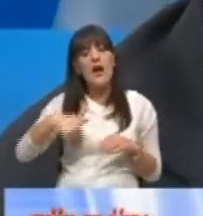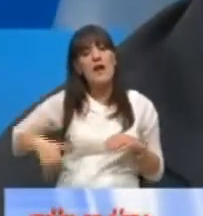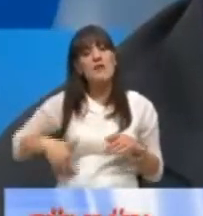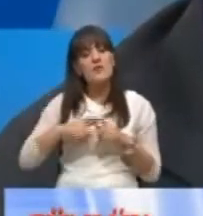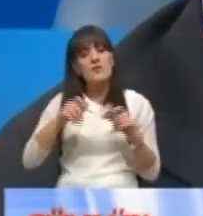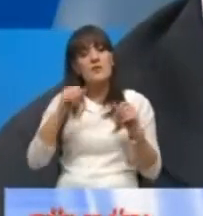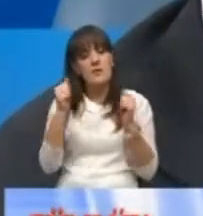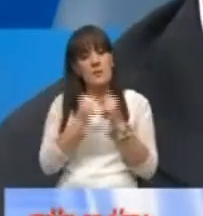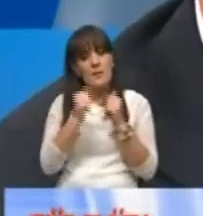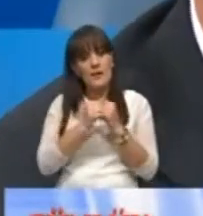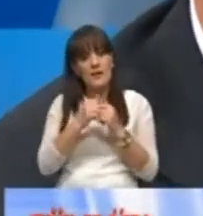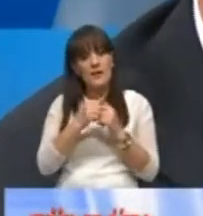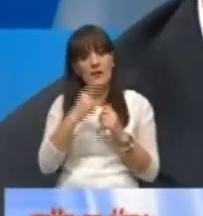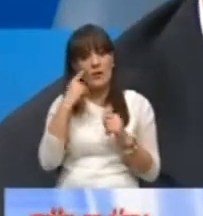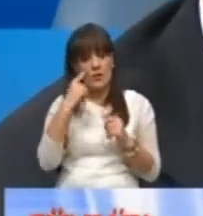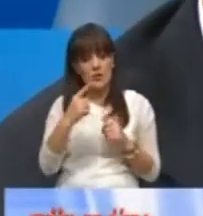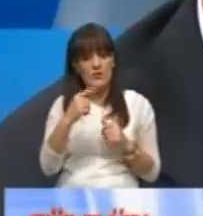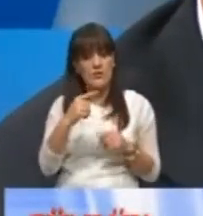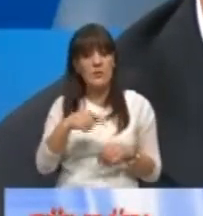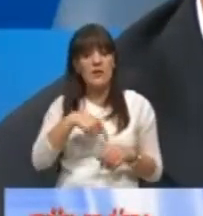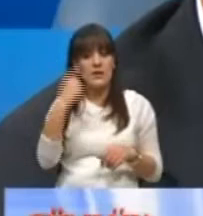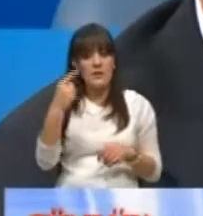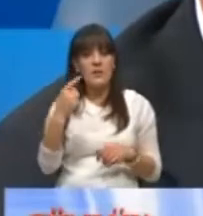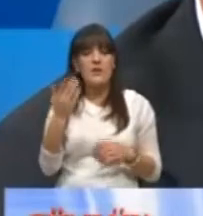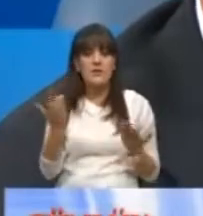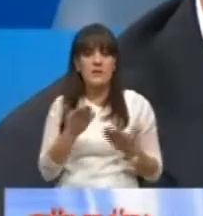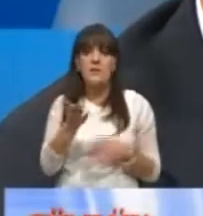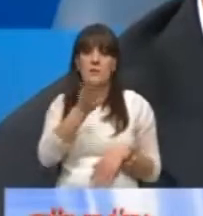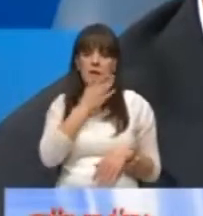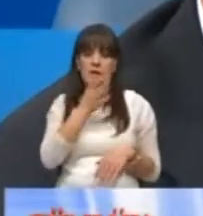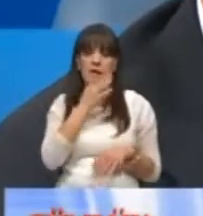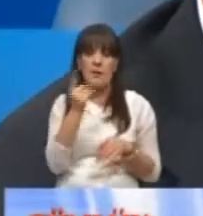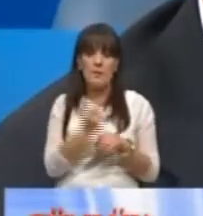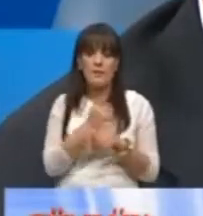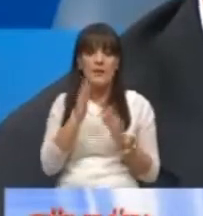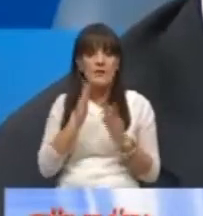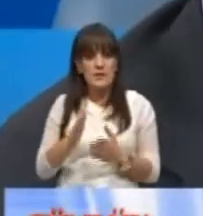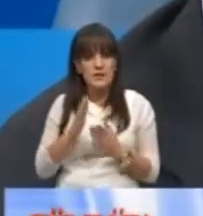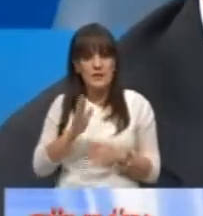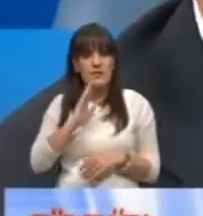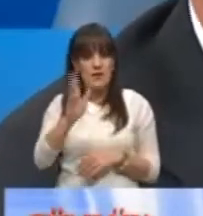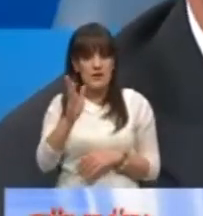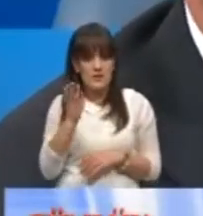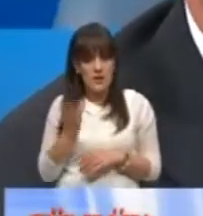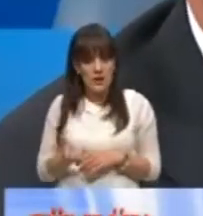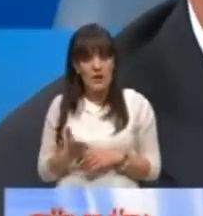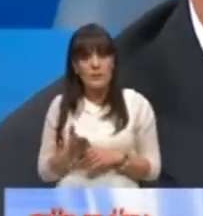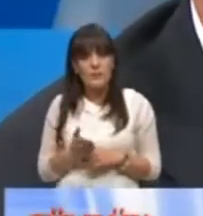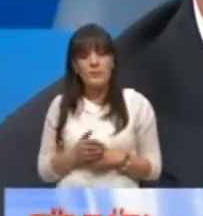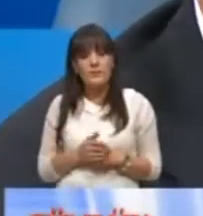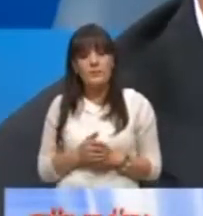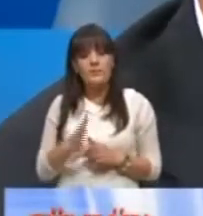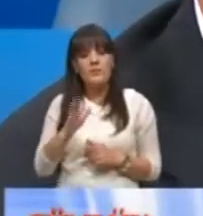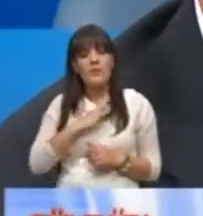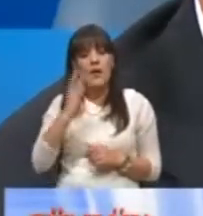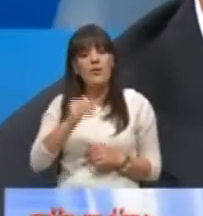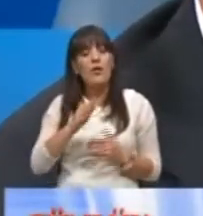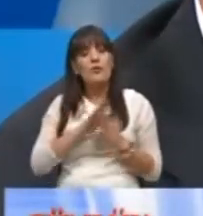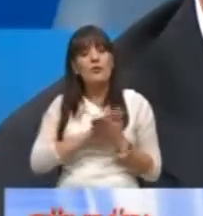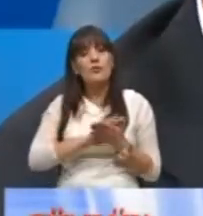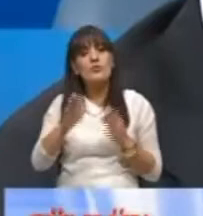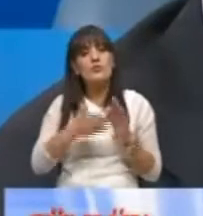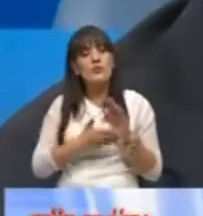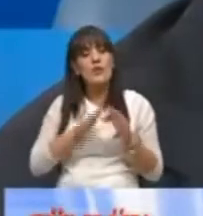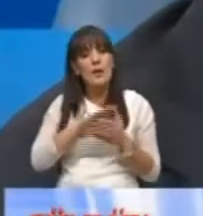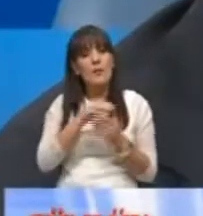ile birliktelik gösterme ihtimali zaten bilinen bir sıklıkta fazladır. Var olan düz